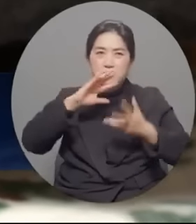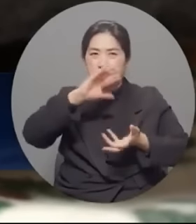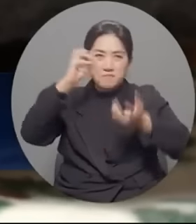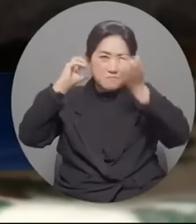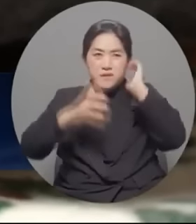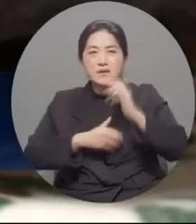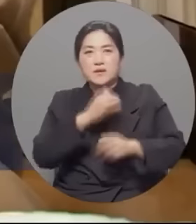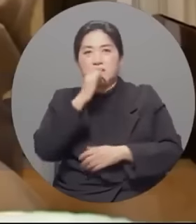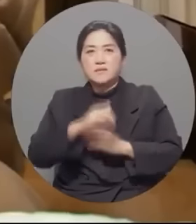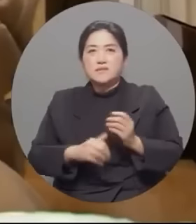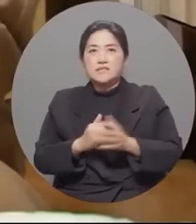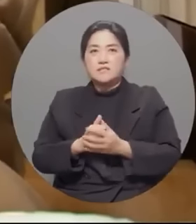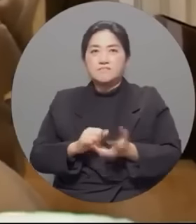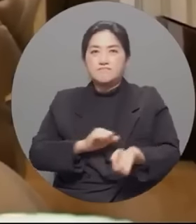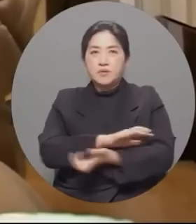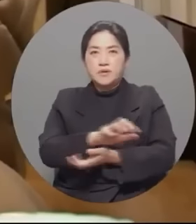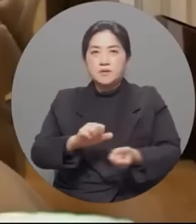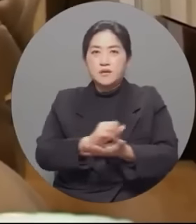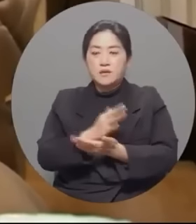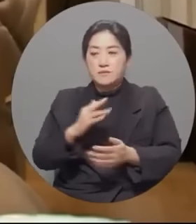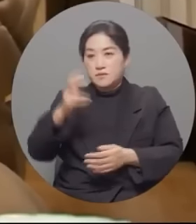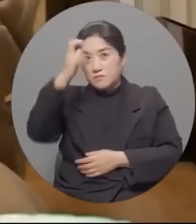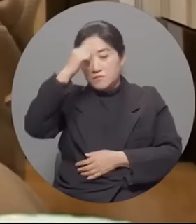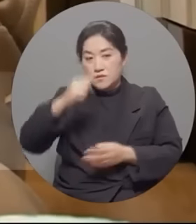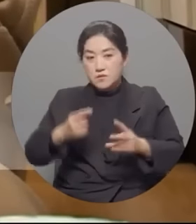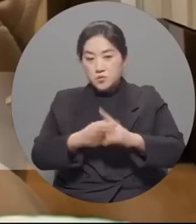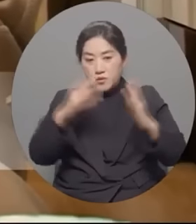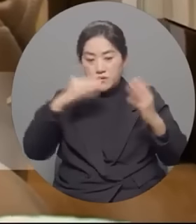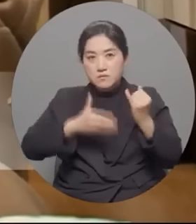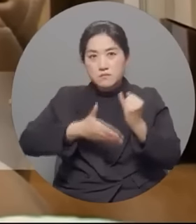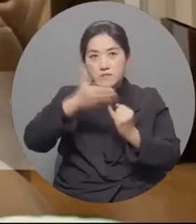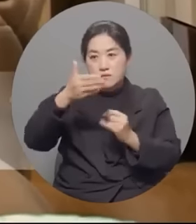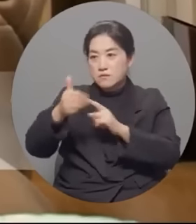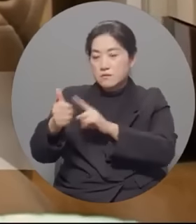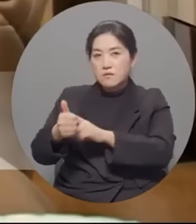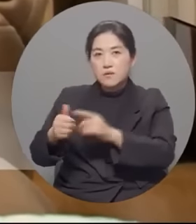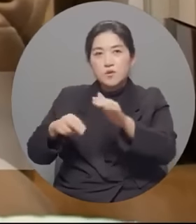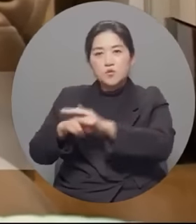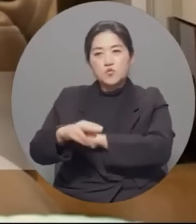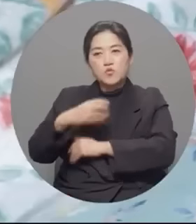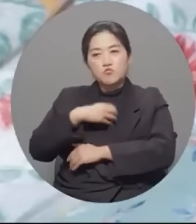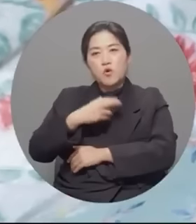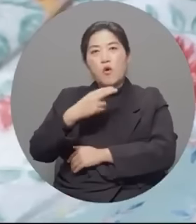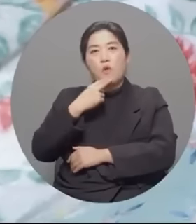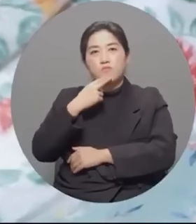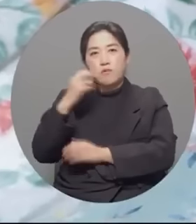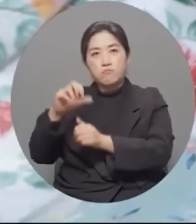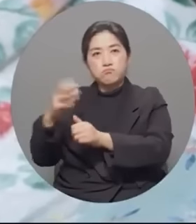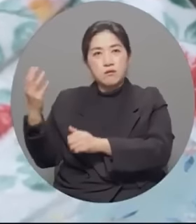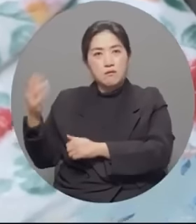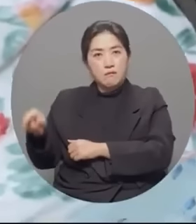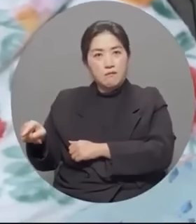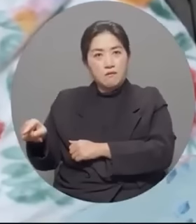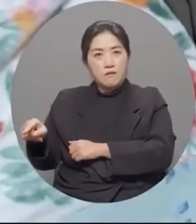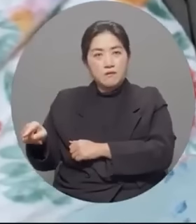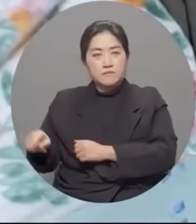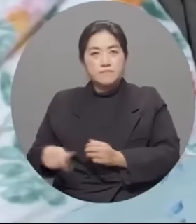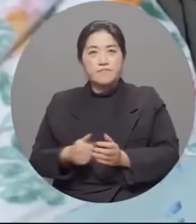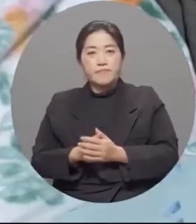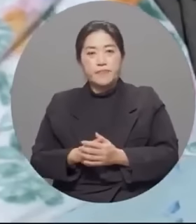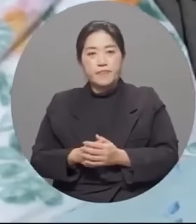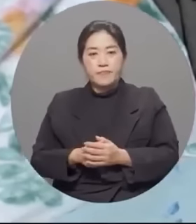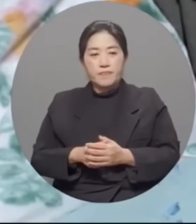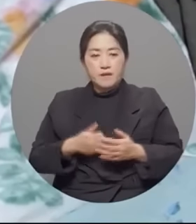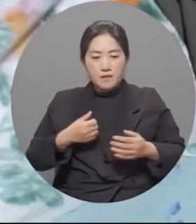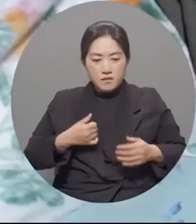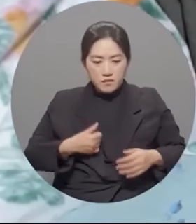바짝 뒤집히고 막. 경찰이 초등학생 성추행범을 도주 우려가 없다면서 풀어줬던 겁니다. 어린 두